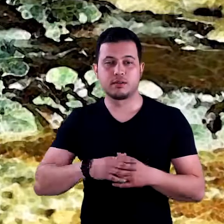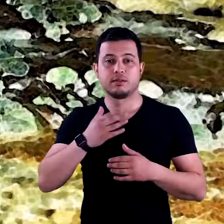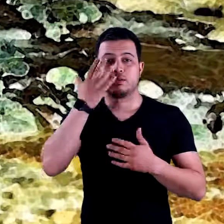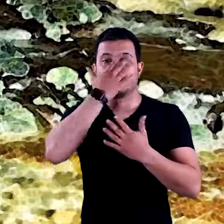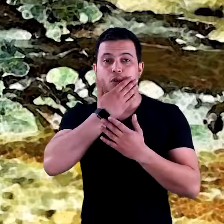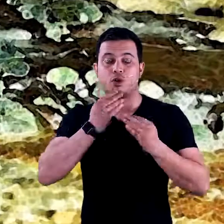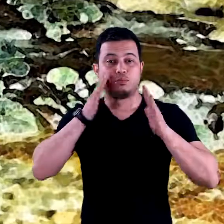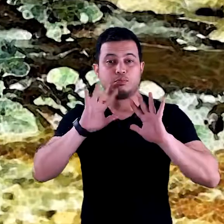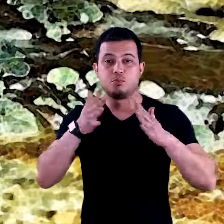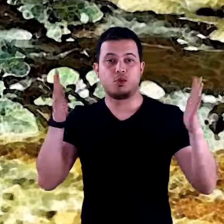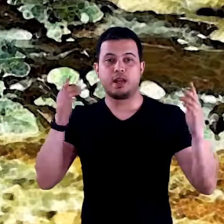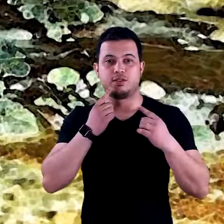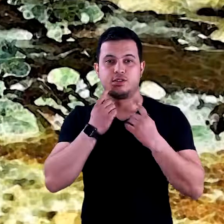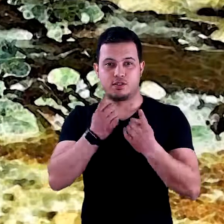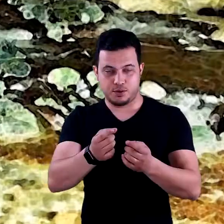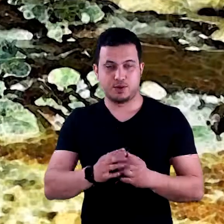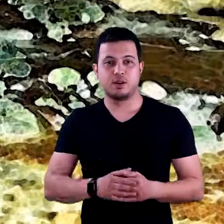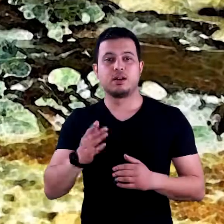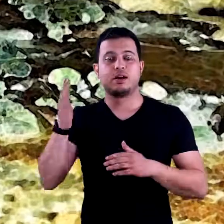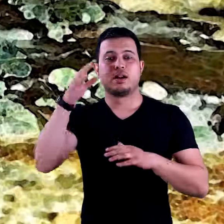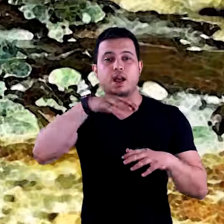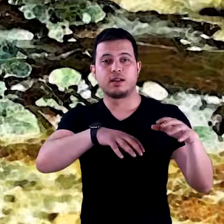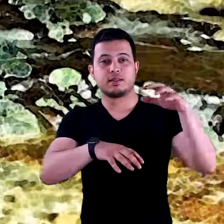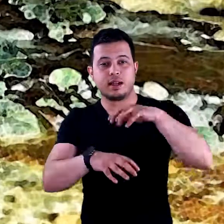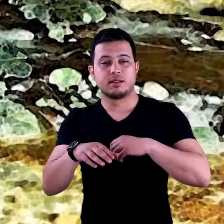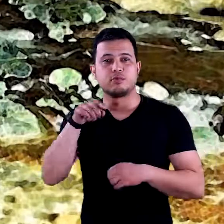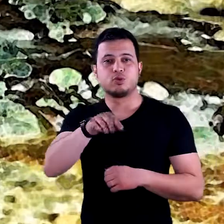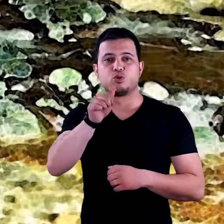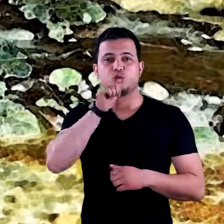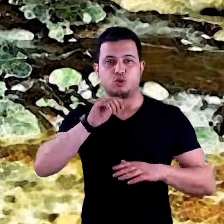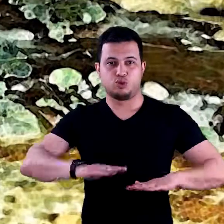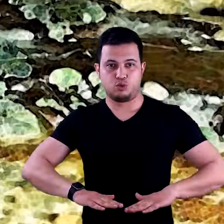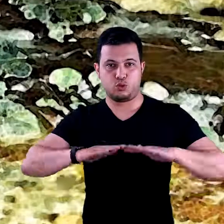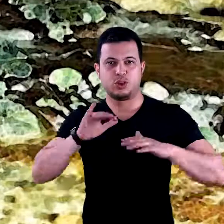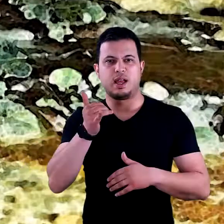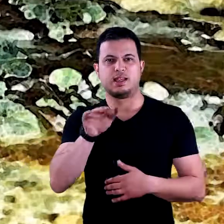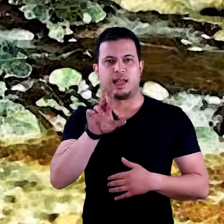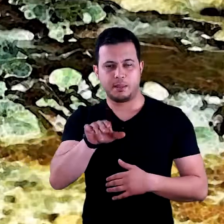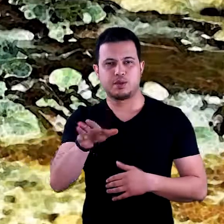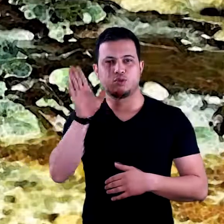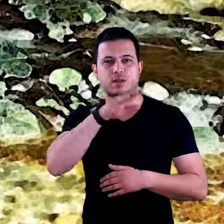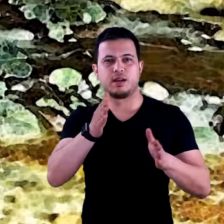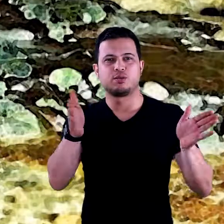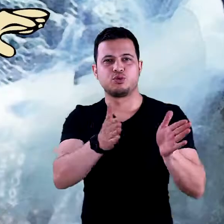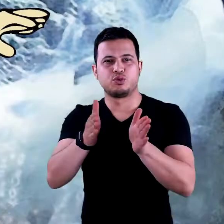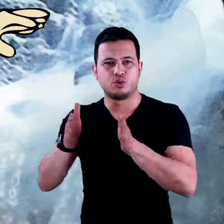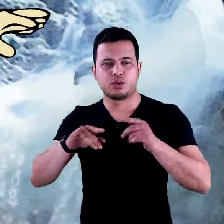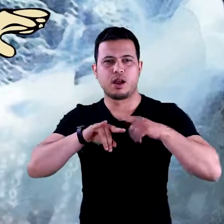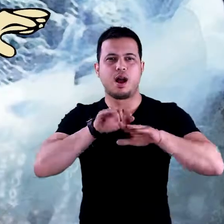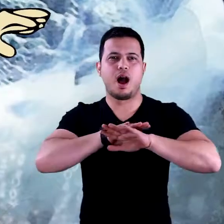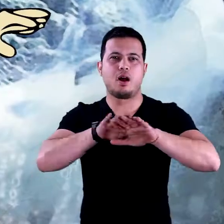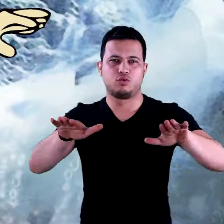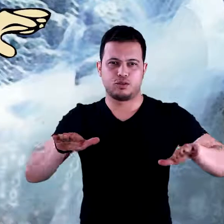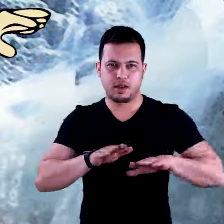da büyüleyici bir yerdi. Kat kat, içi ıpılık su dolu, beyaz minik havuzlar. Oh